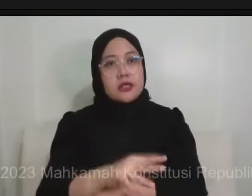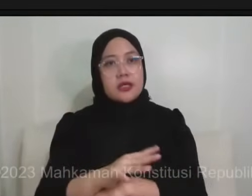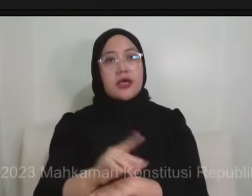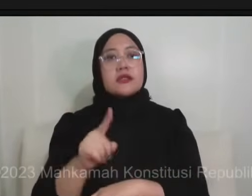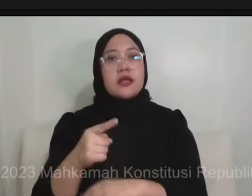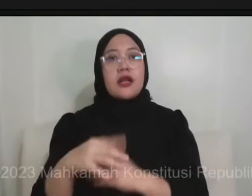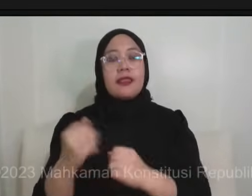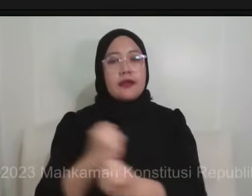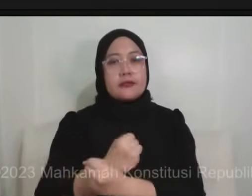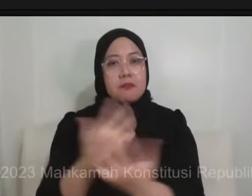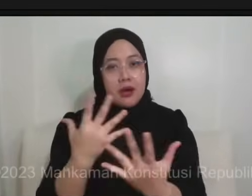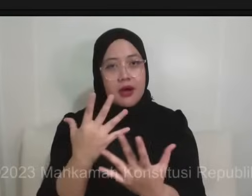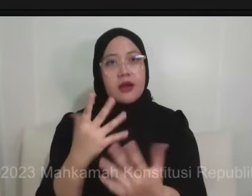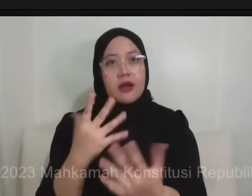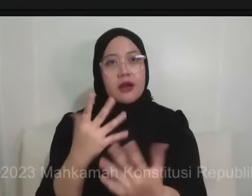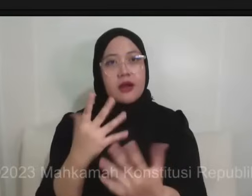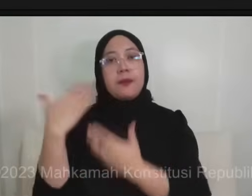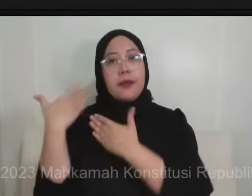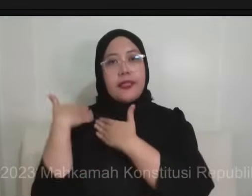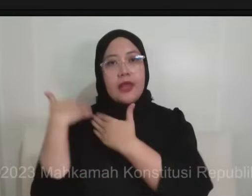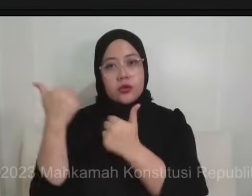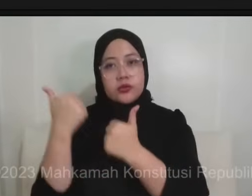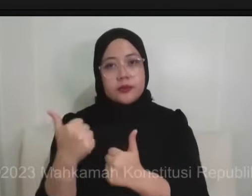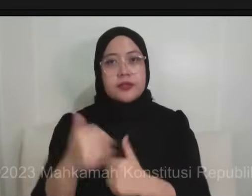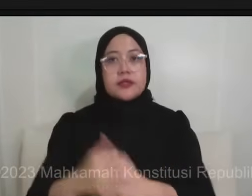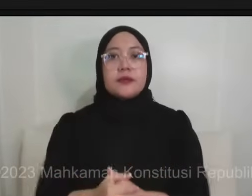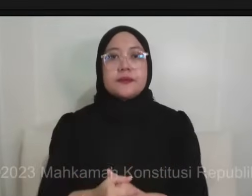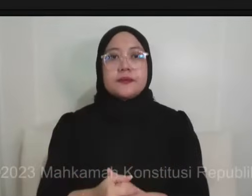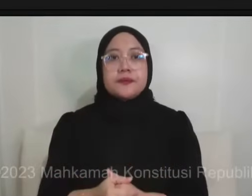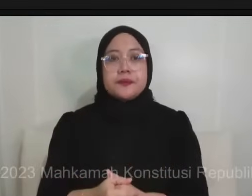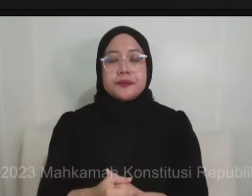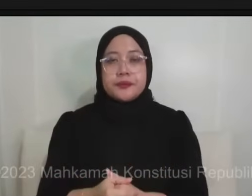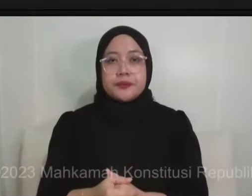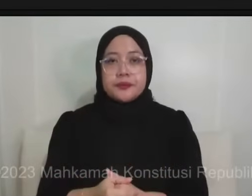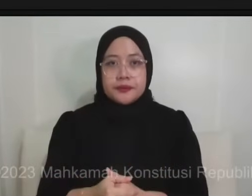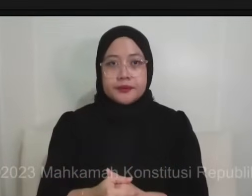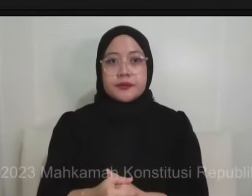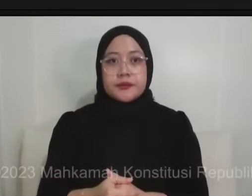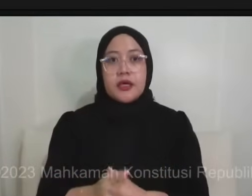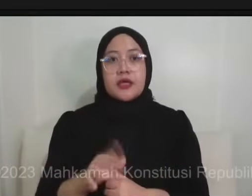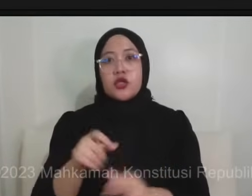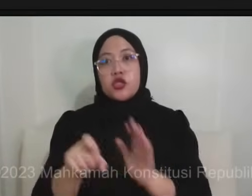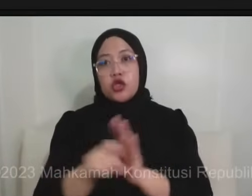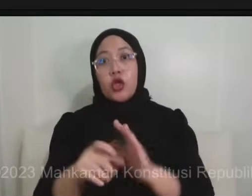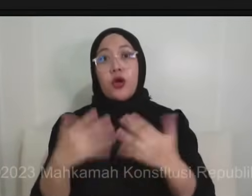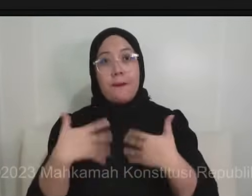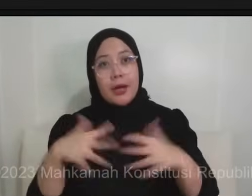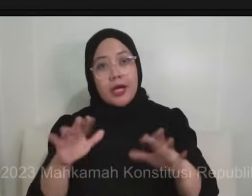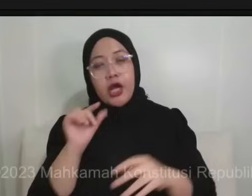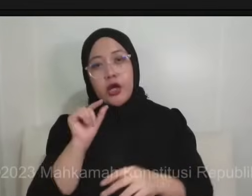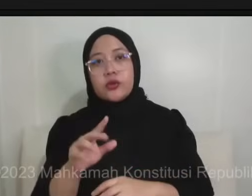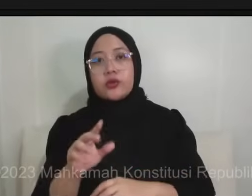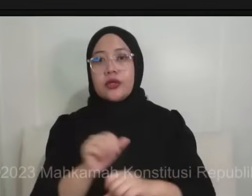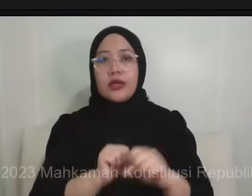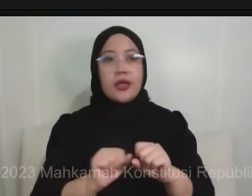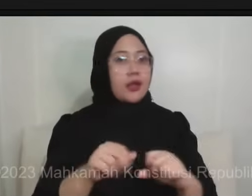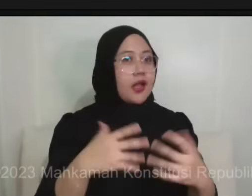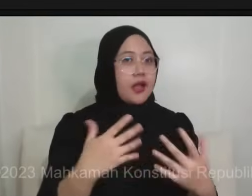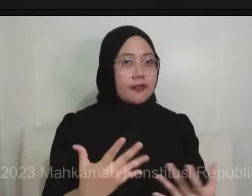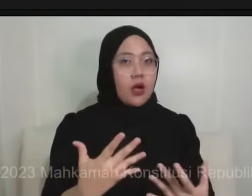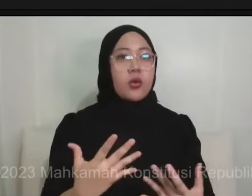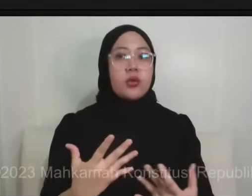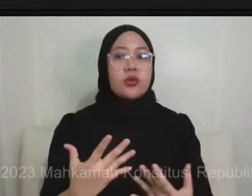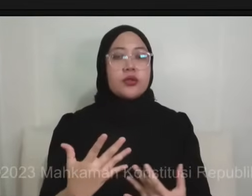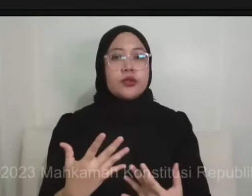dan ak judiciality baik berupa kemerdekaan untuk melakukan sesuatu the